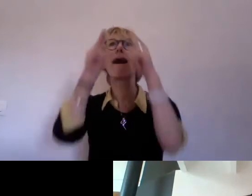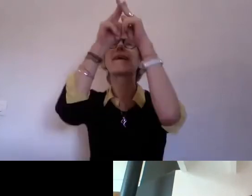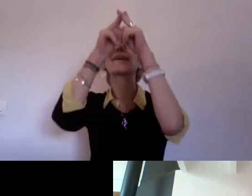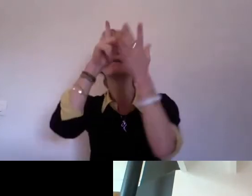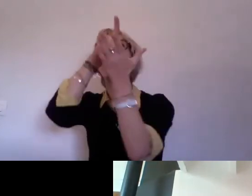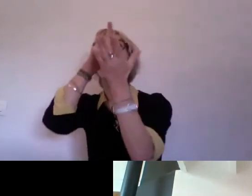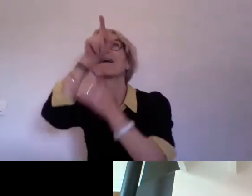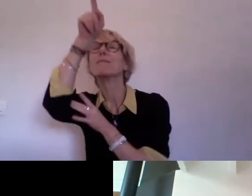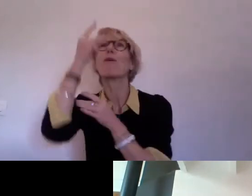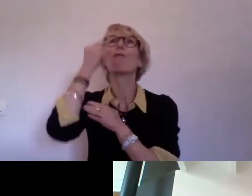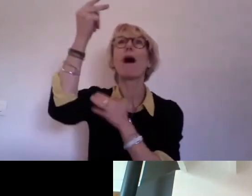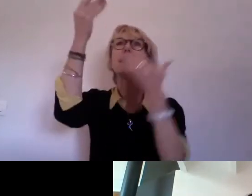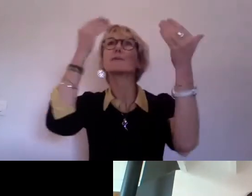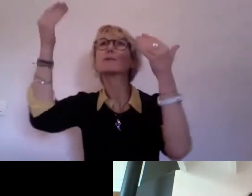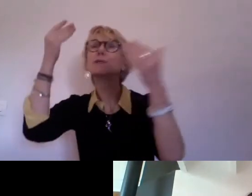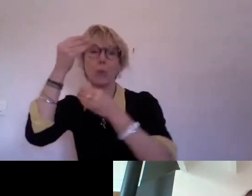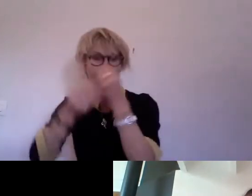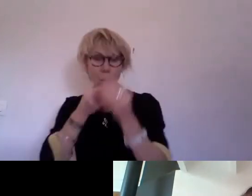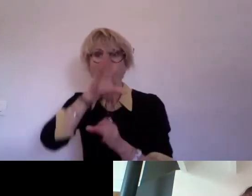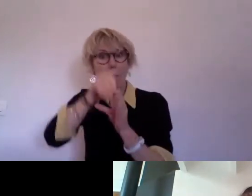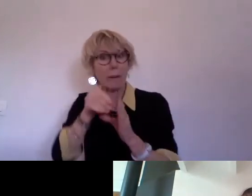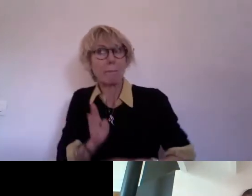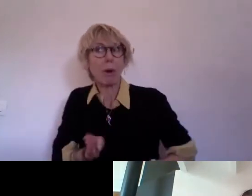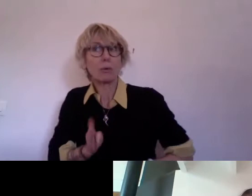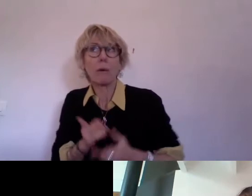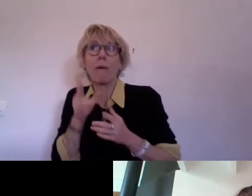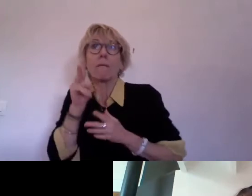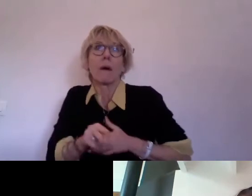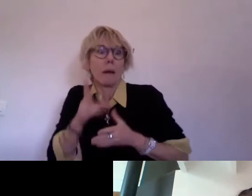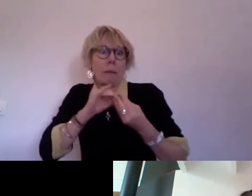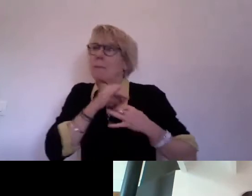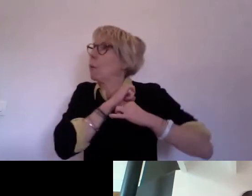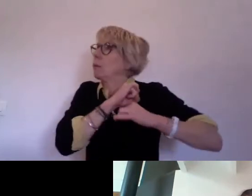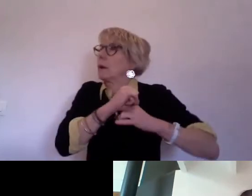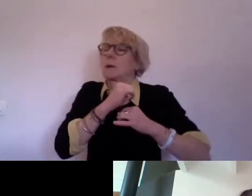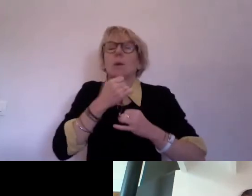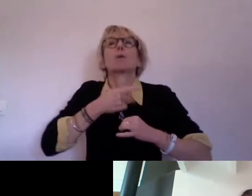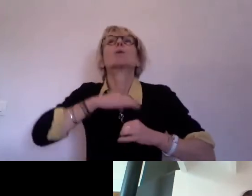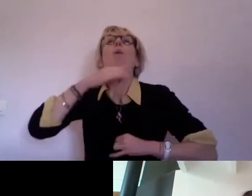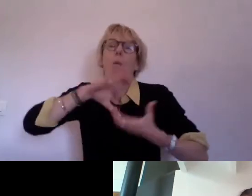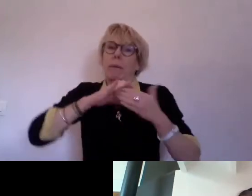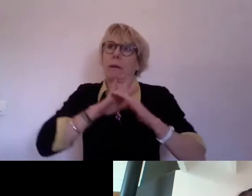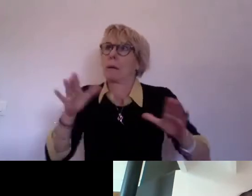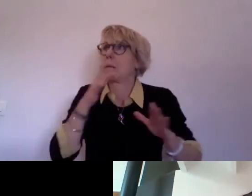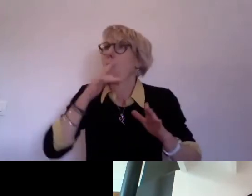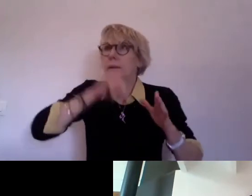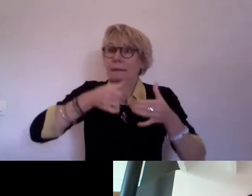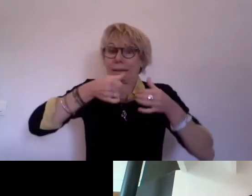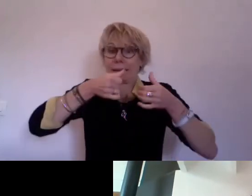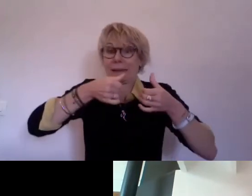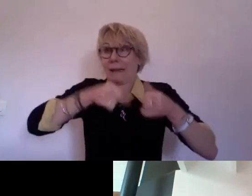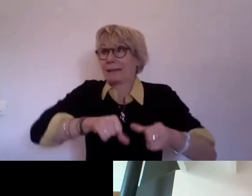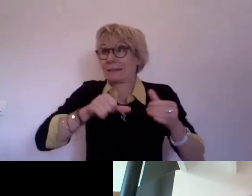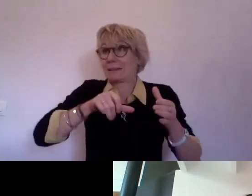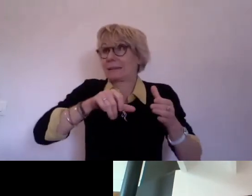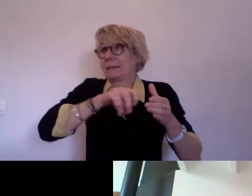Bordeaux, c'est inimaginable. Les contraintes sont vraiment trop compliquées. C'est pour ça que cette offre-là a été